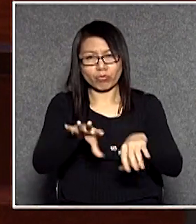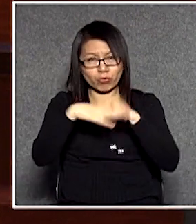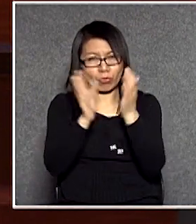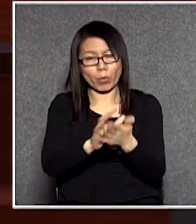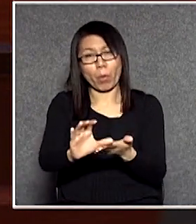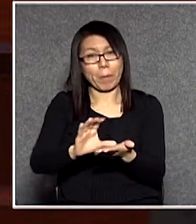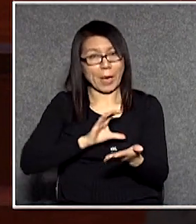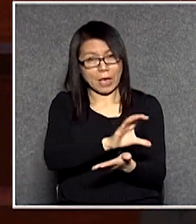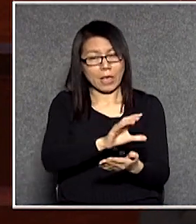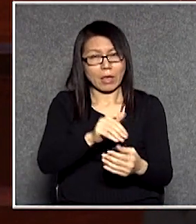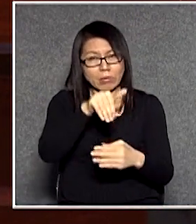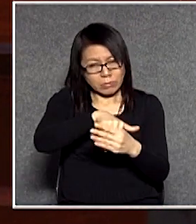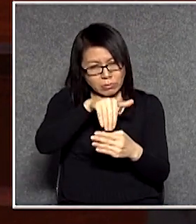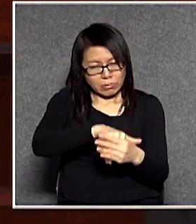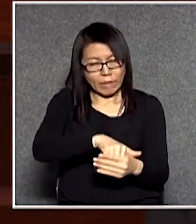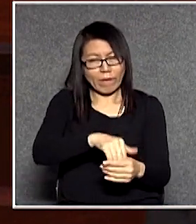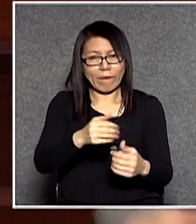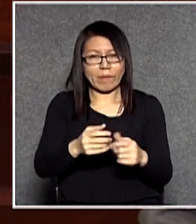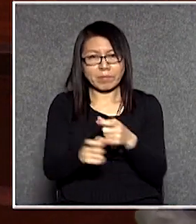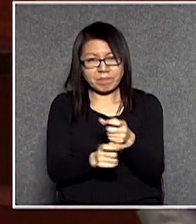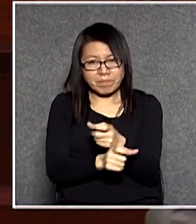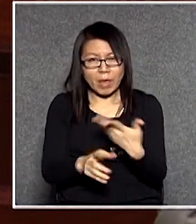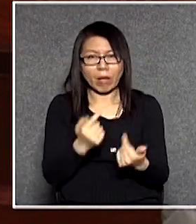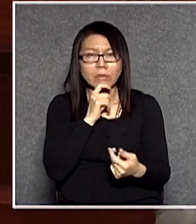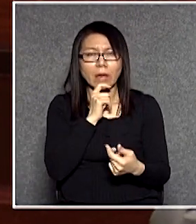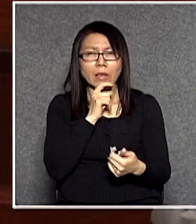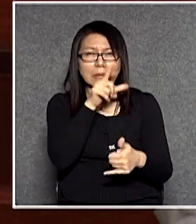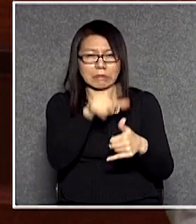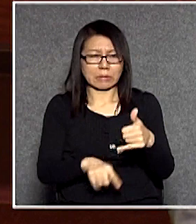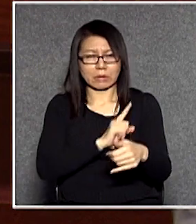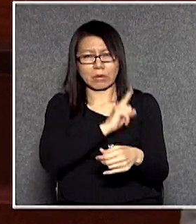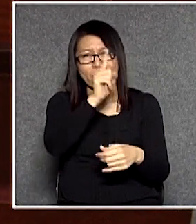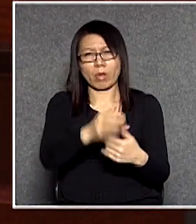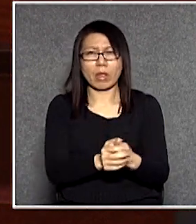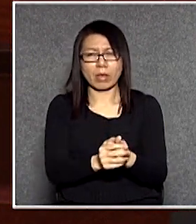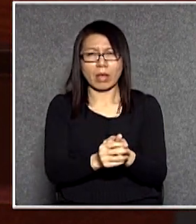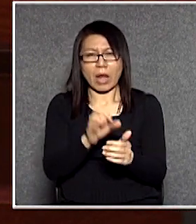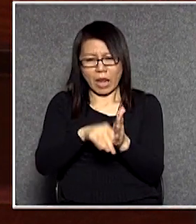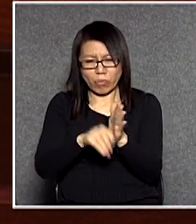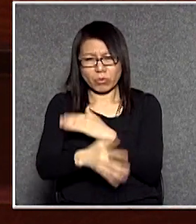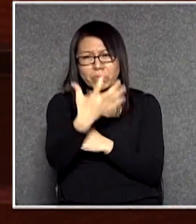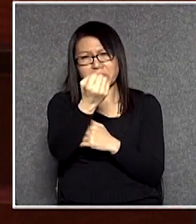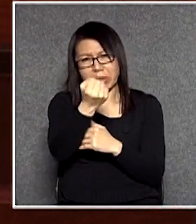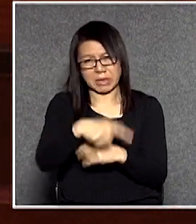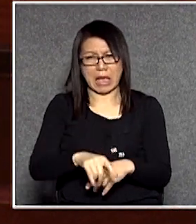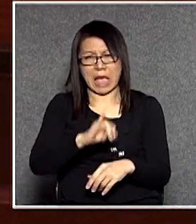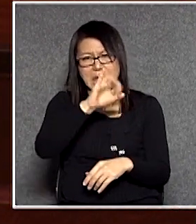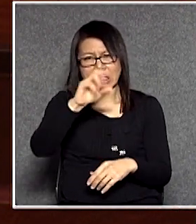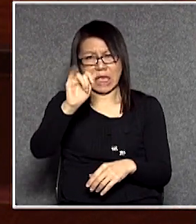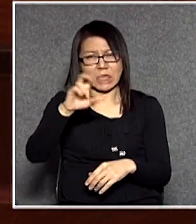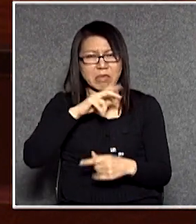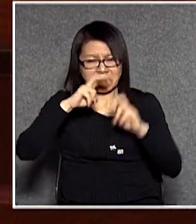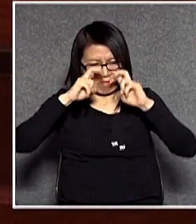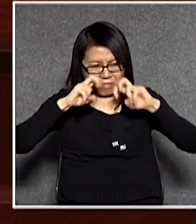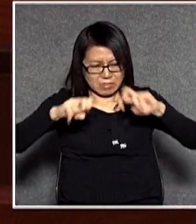單，嗰啲單頭議員大鑊啦，逐張單報，報少50蚊就 ICC 查你一年，喺香港係非